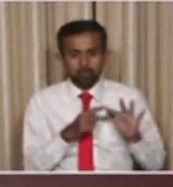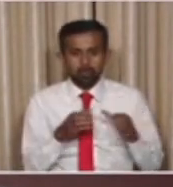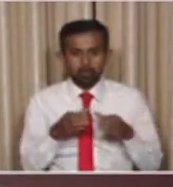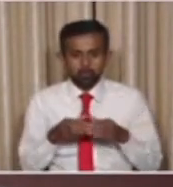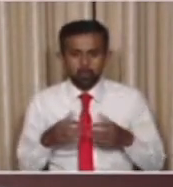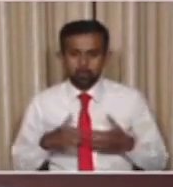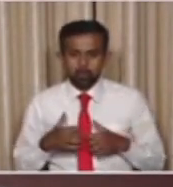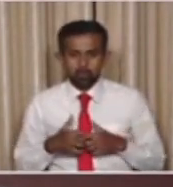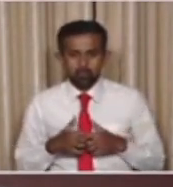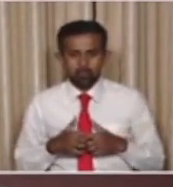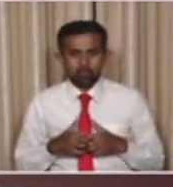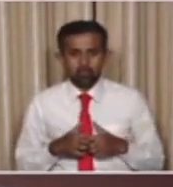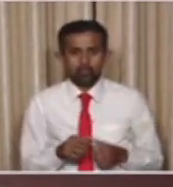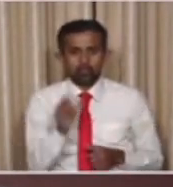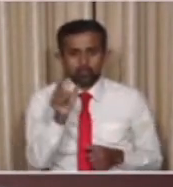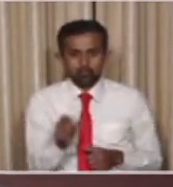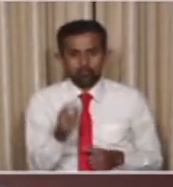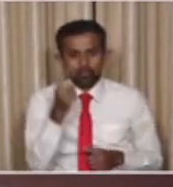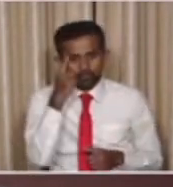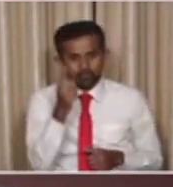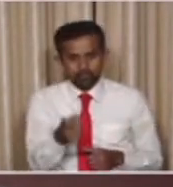ගැටලුව ඔබතුමා දන්නවා.